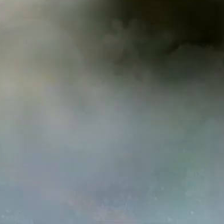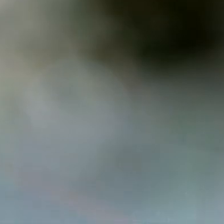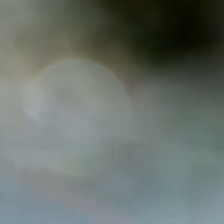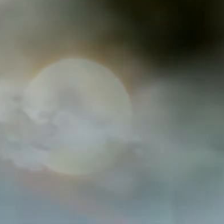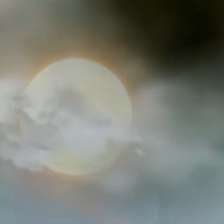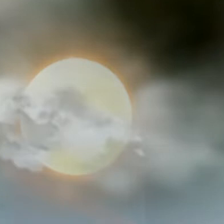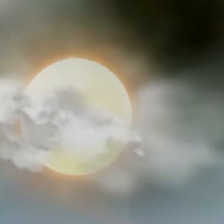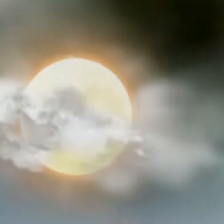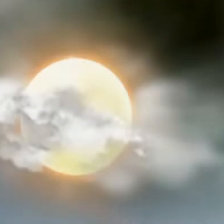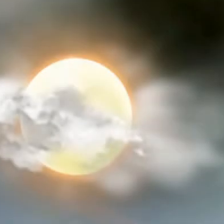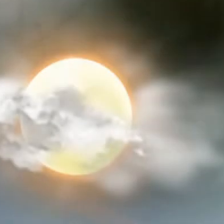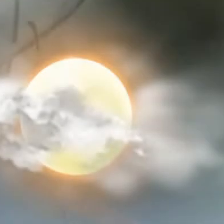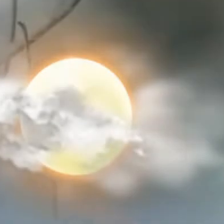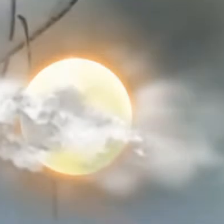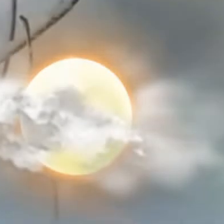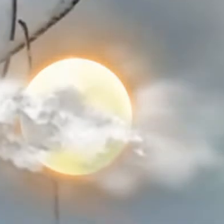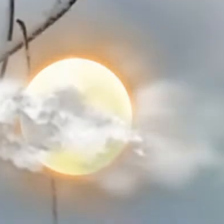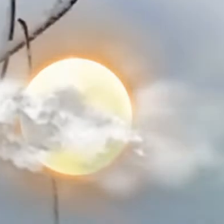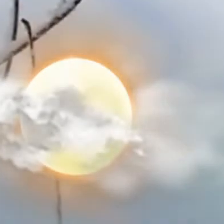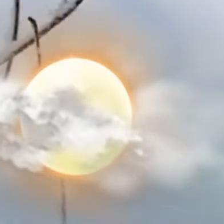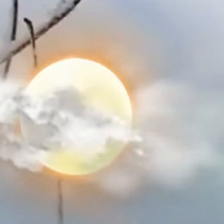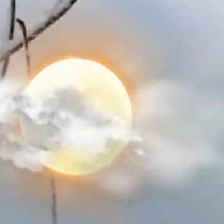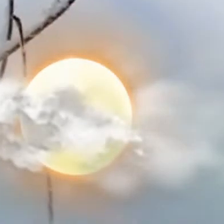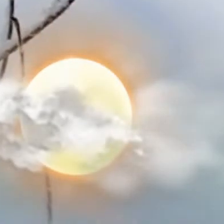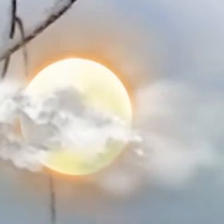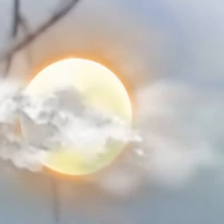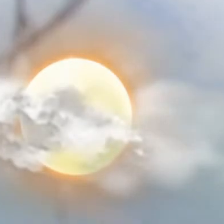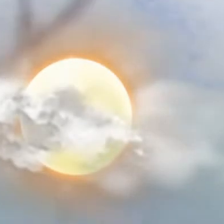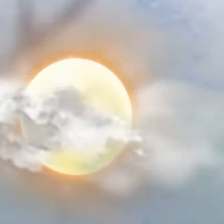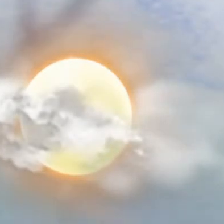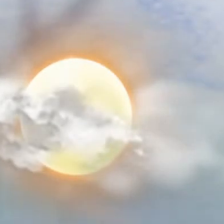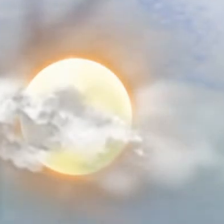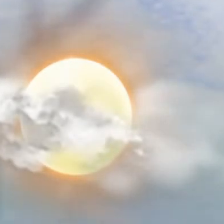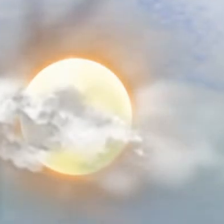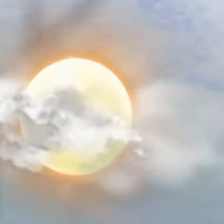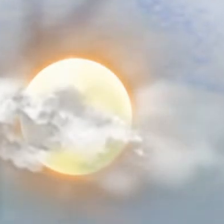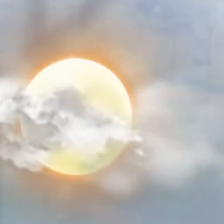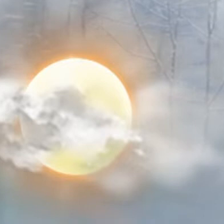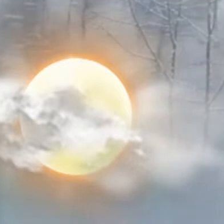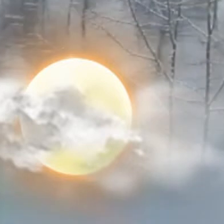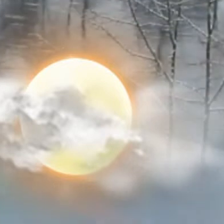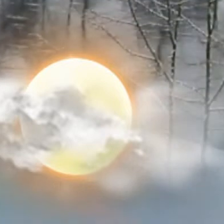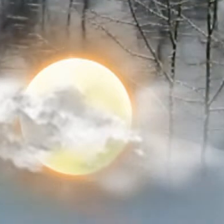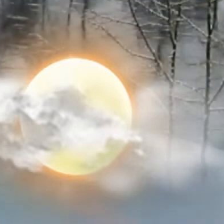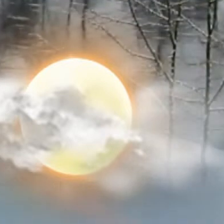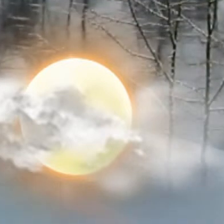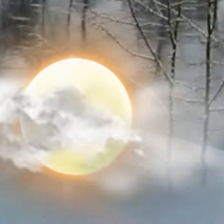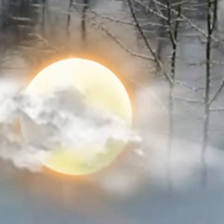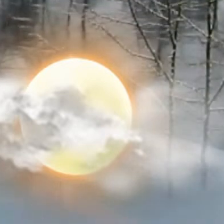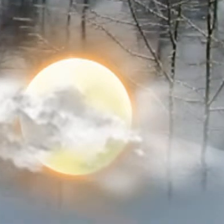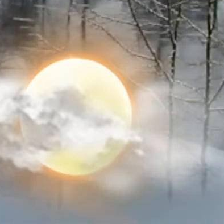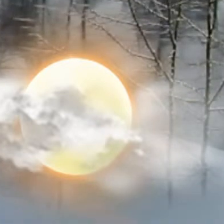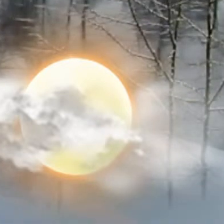секунду. У Зельве каля 2 градусов морозу раницей вечером и до плюс 3 днем.